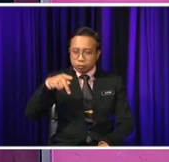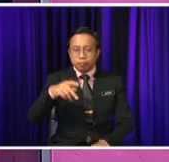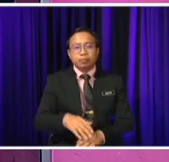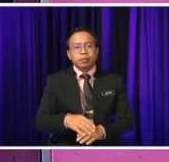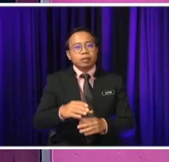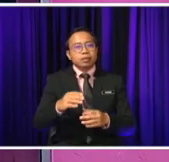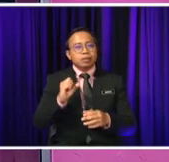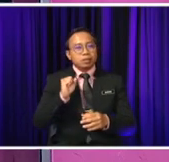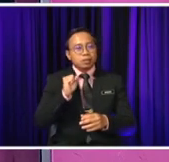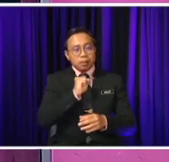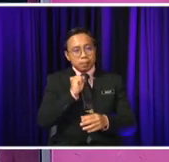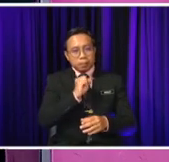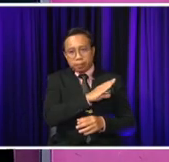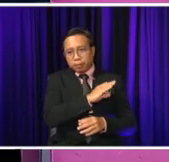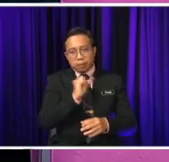jalan